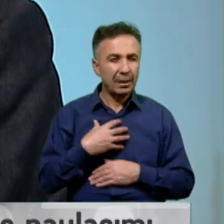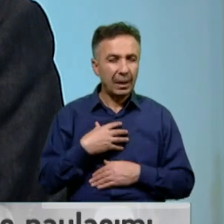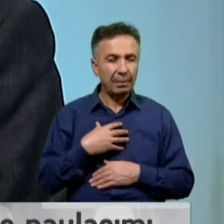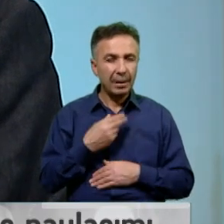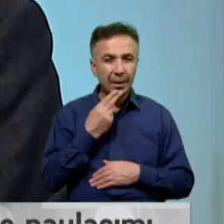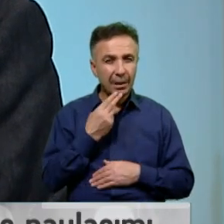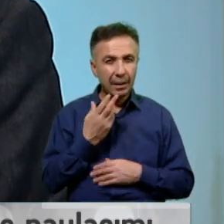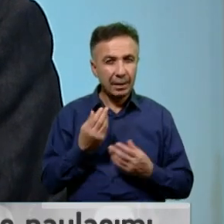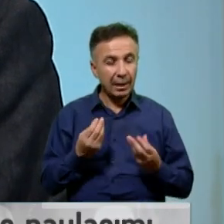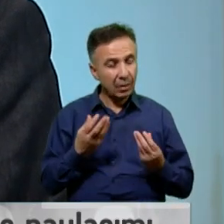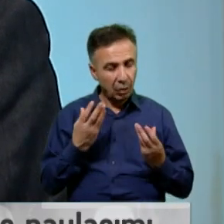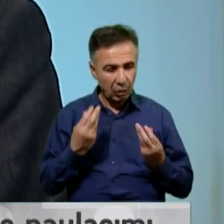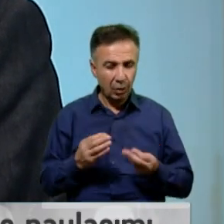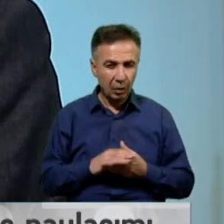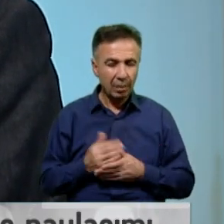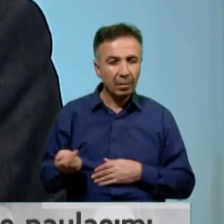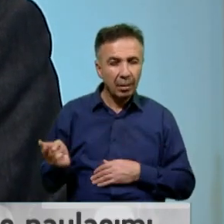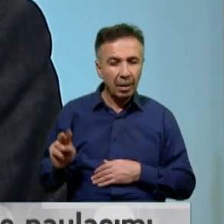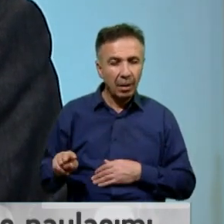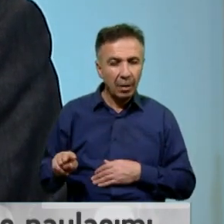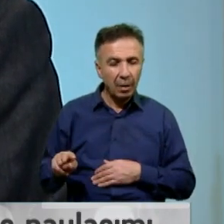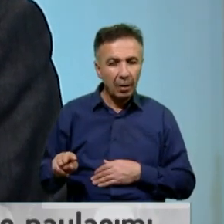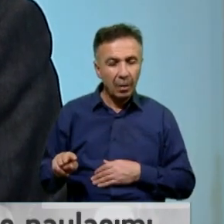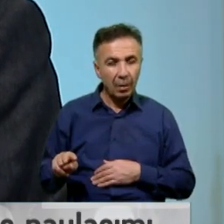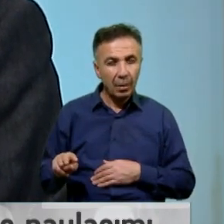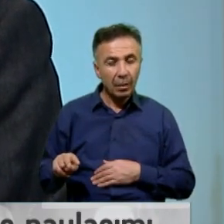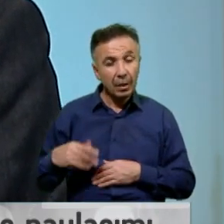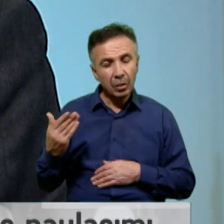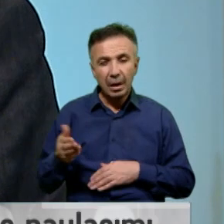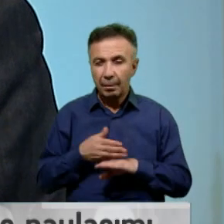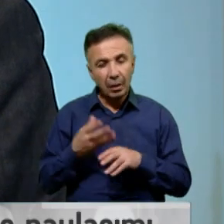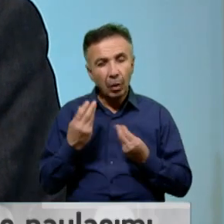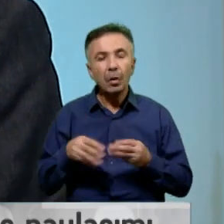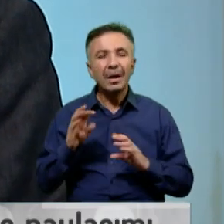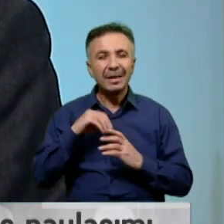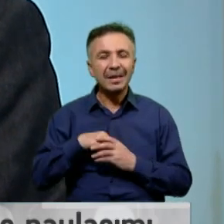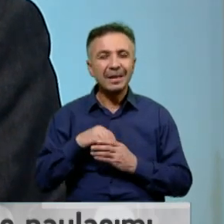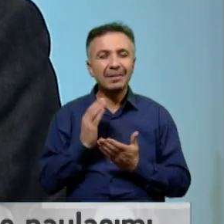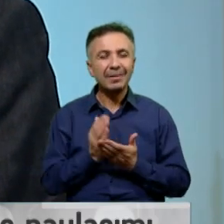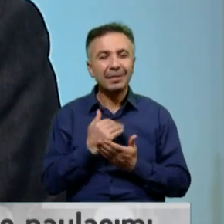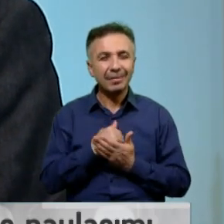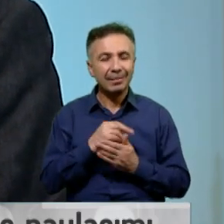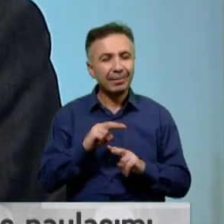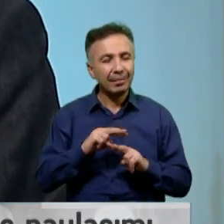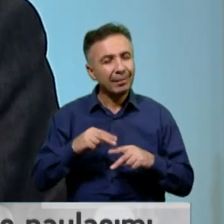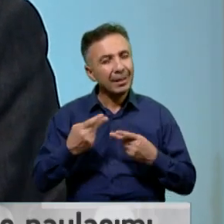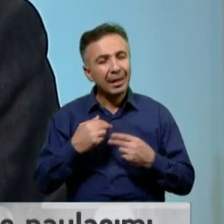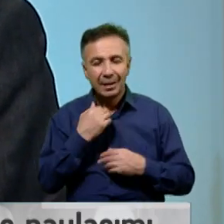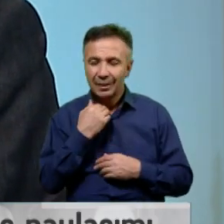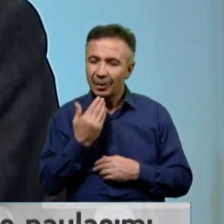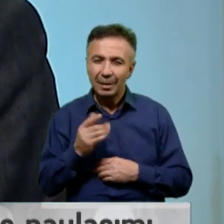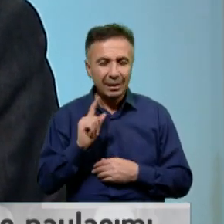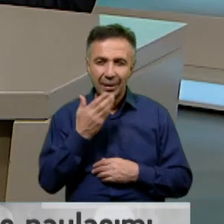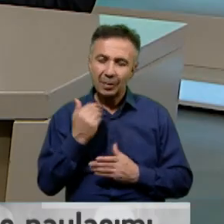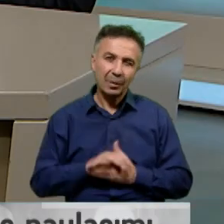olur. Vefa sonrasına mal kalmayacağı için mirasta söz konusu olmaz. Yani böyle bir çözüm